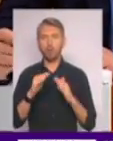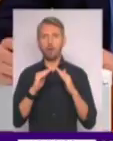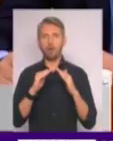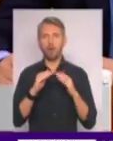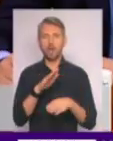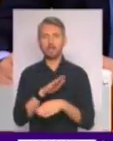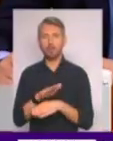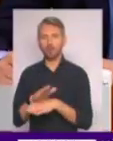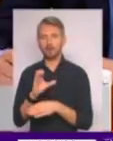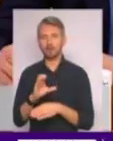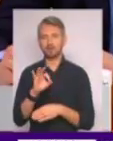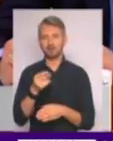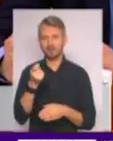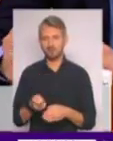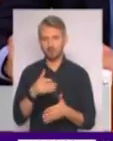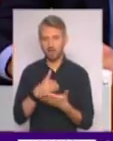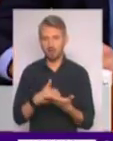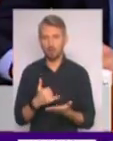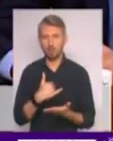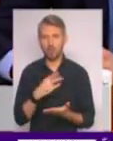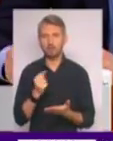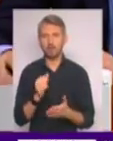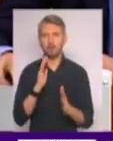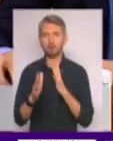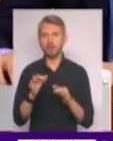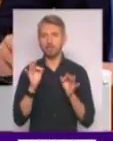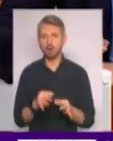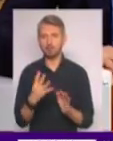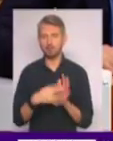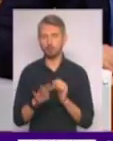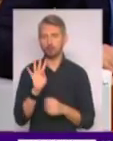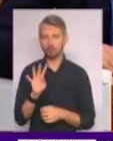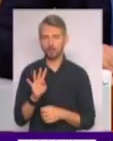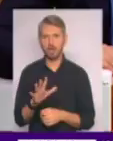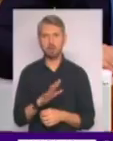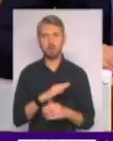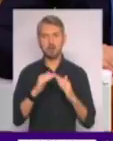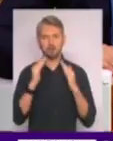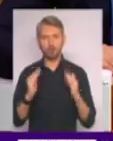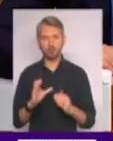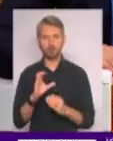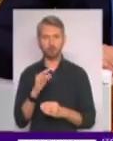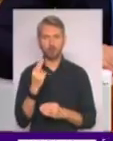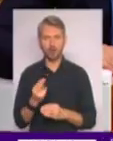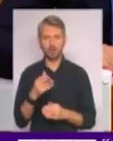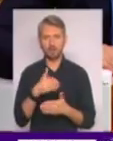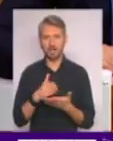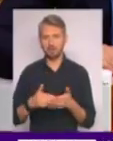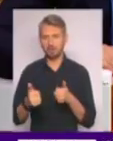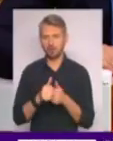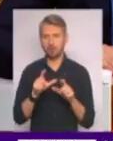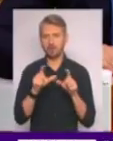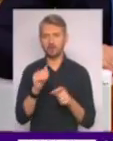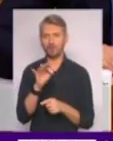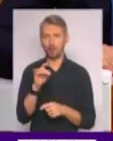соціальним хлібом. Значить, у нас на правді 94 був кіоск з соціальним хлібом возле недалеко від магазину